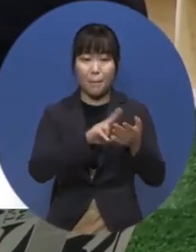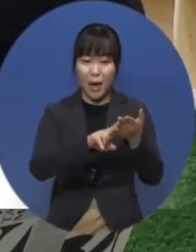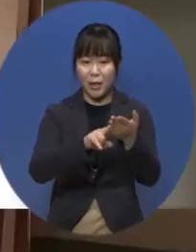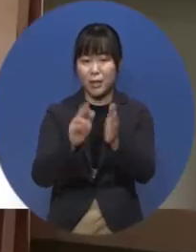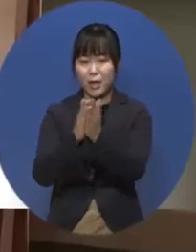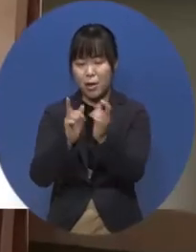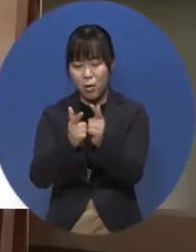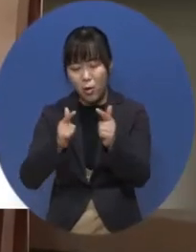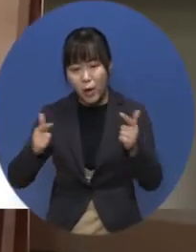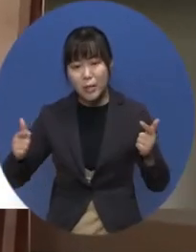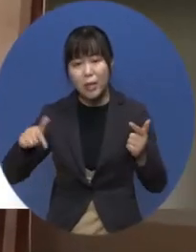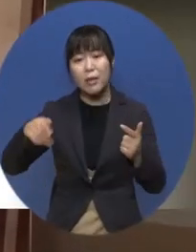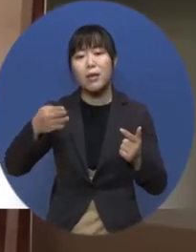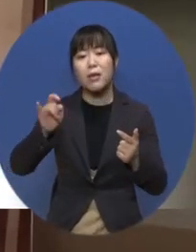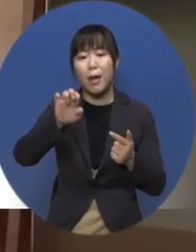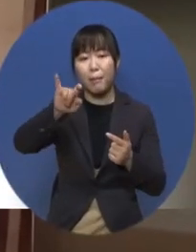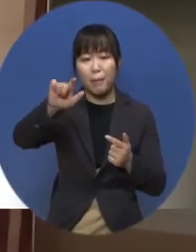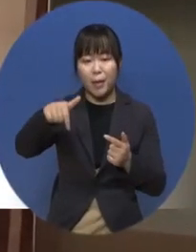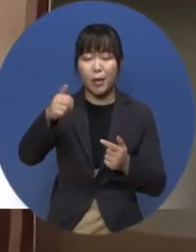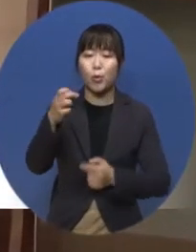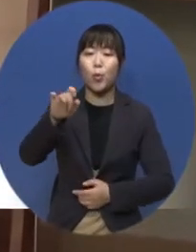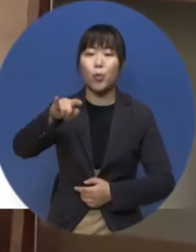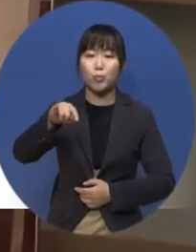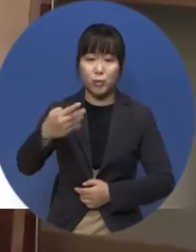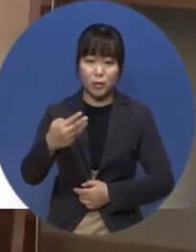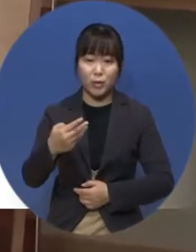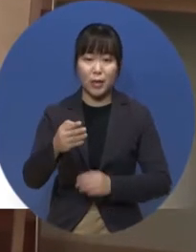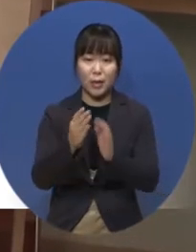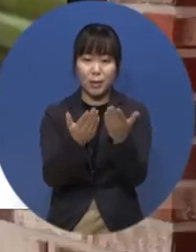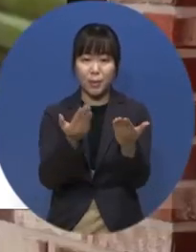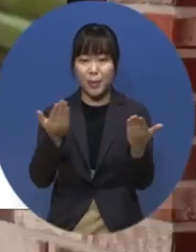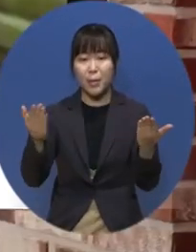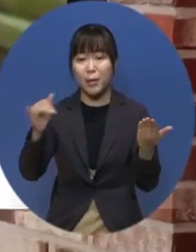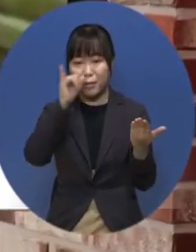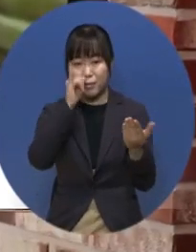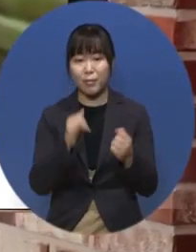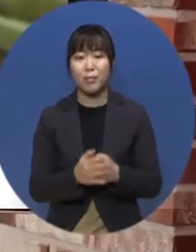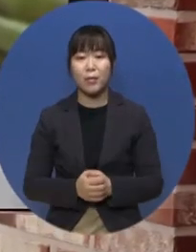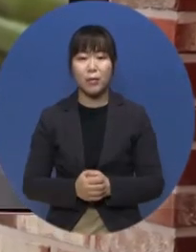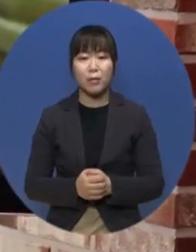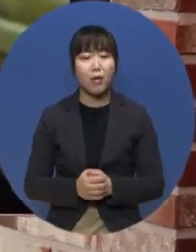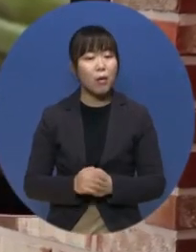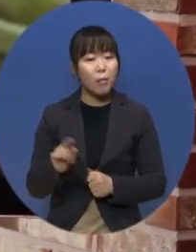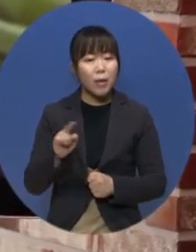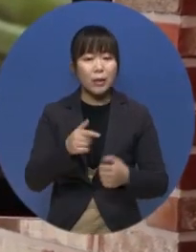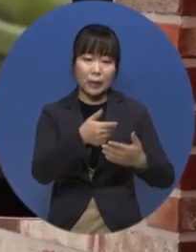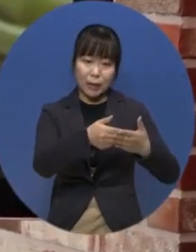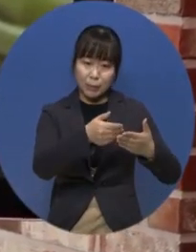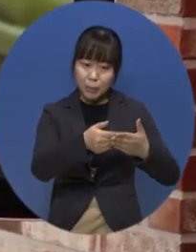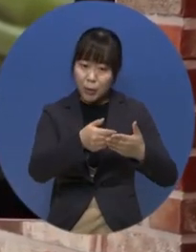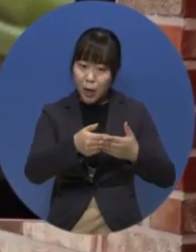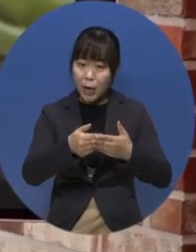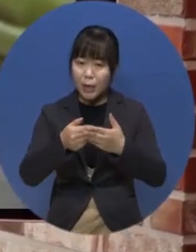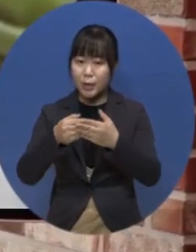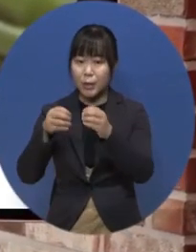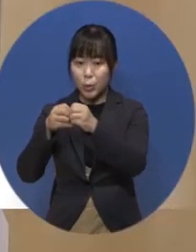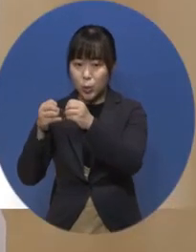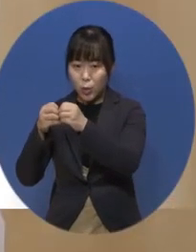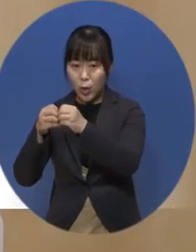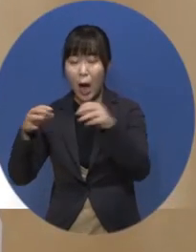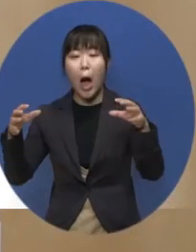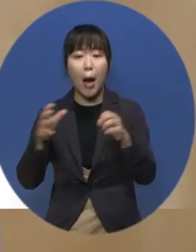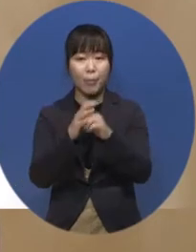등 다양한 그래픽 노블 작품이 전시돼 있습니다 그래픽 노블을 은 그림과 소설의 합성어로